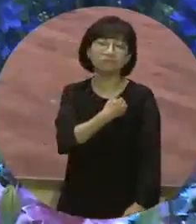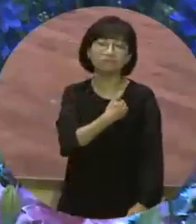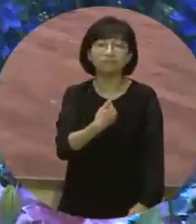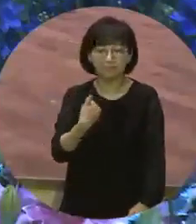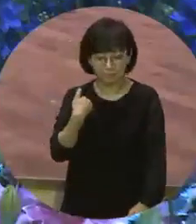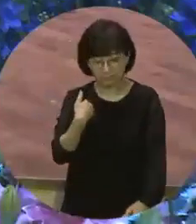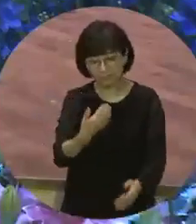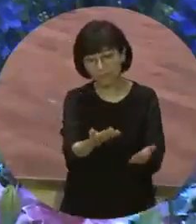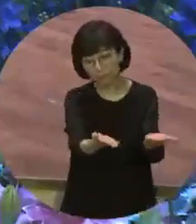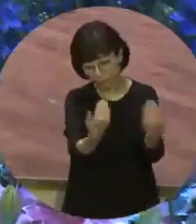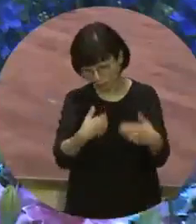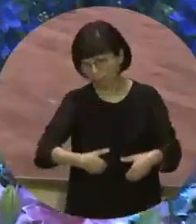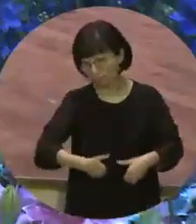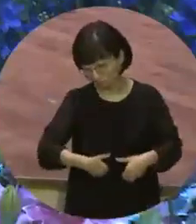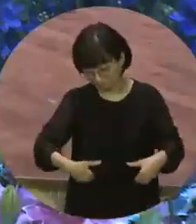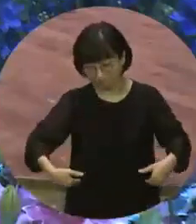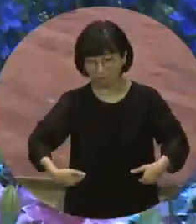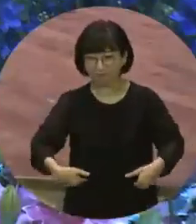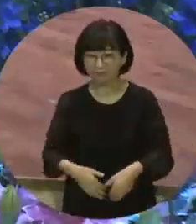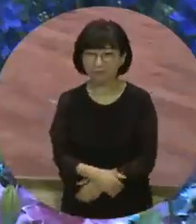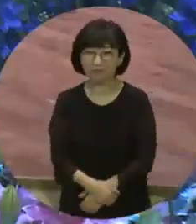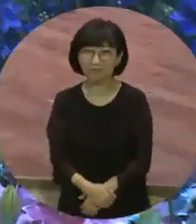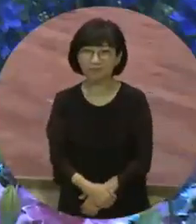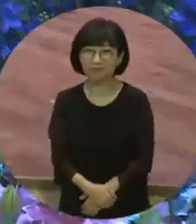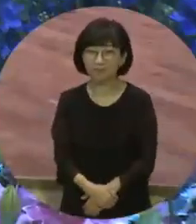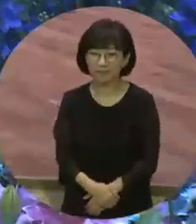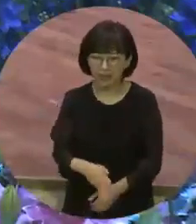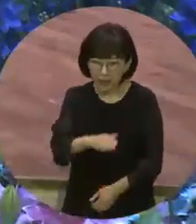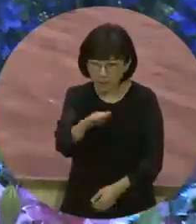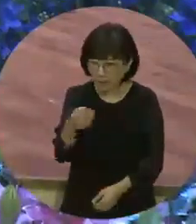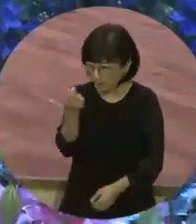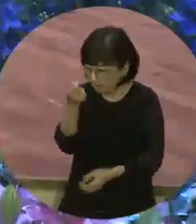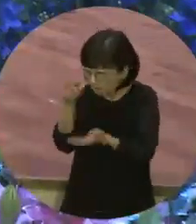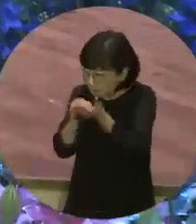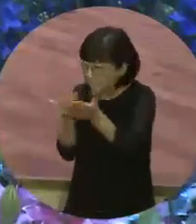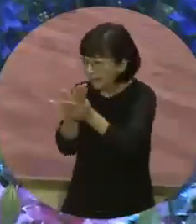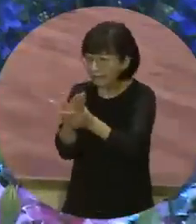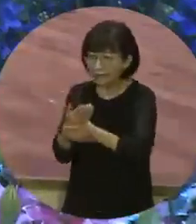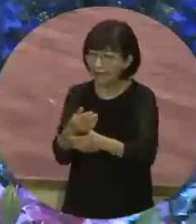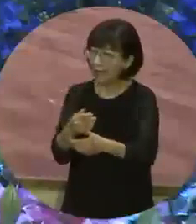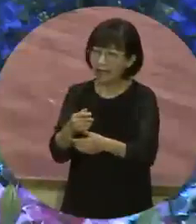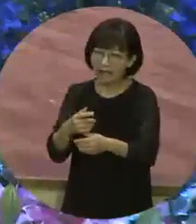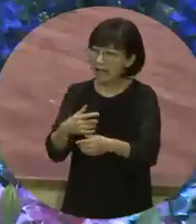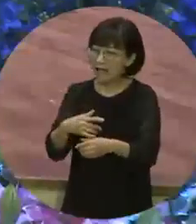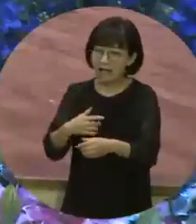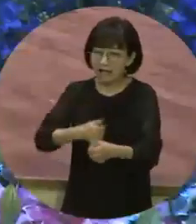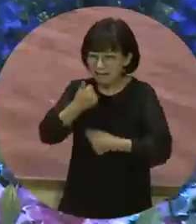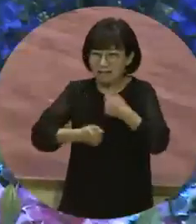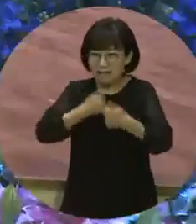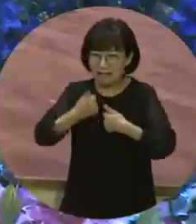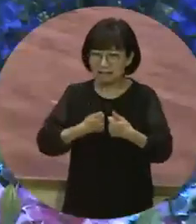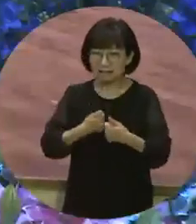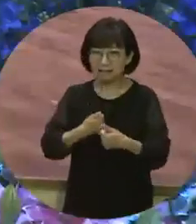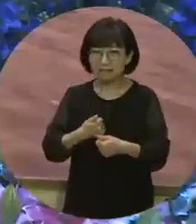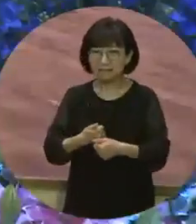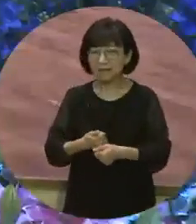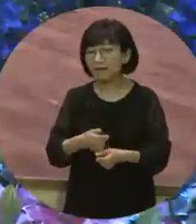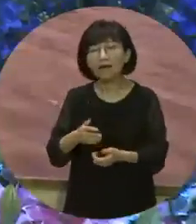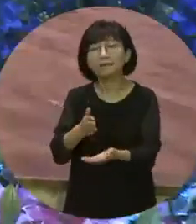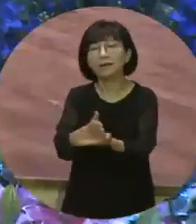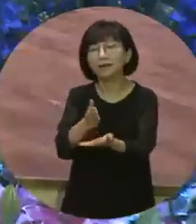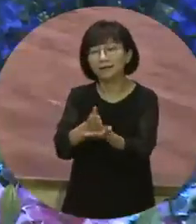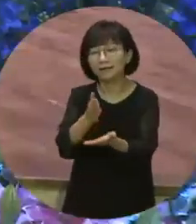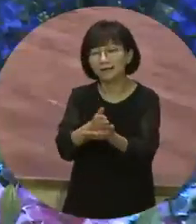때문에 여러분이요, 하나 뭐 조그만 생기는 거, 요 말 한마디, 뭐 문제 사건, 이거 가지고 뭐 중리, 산이 뭐 이렇게 할 거